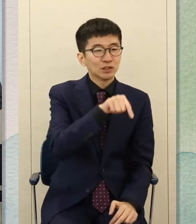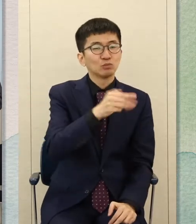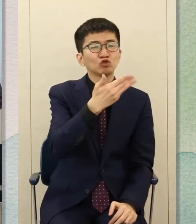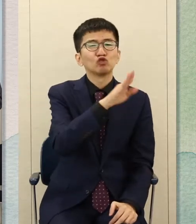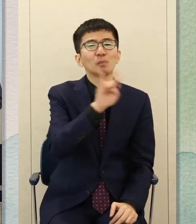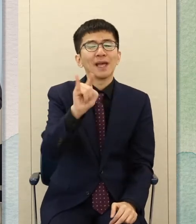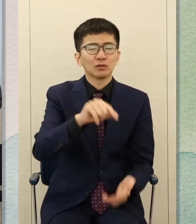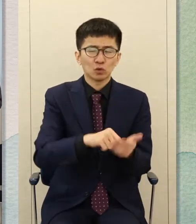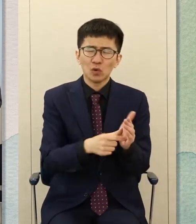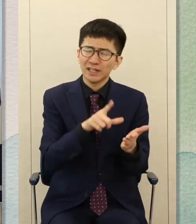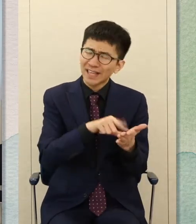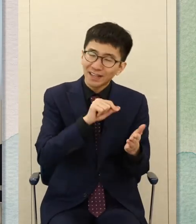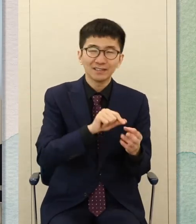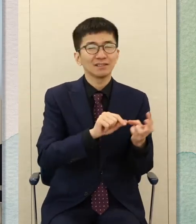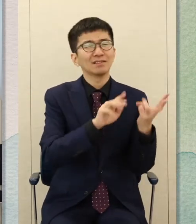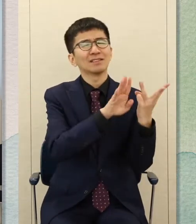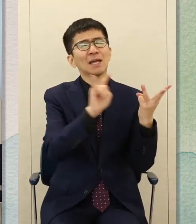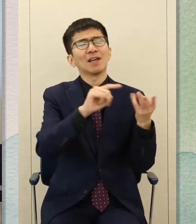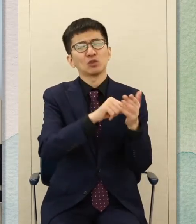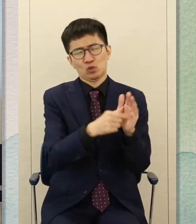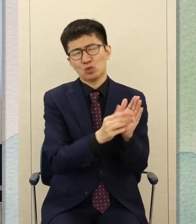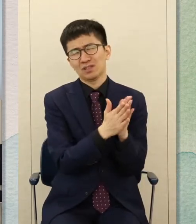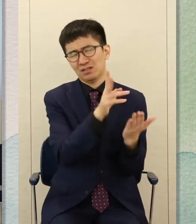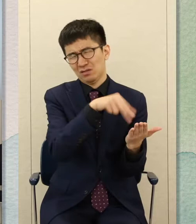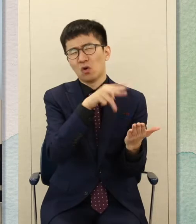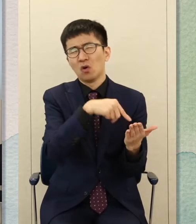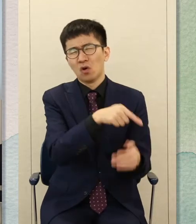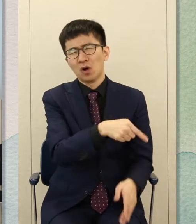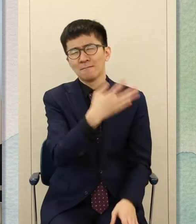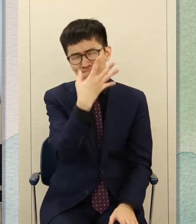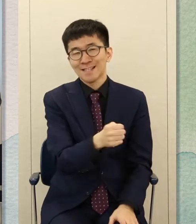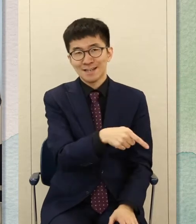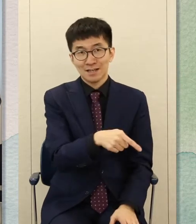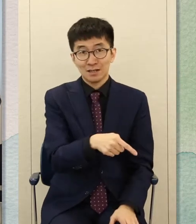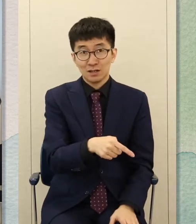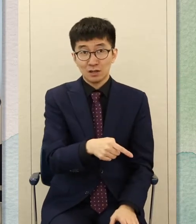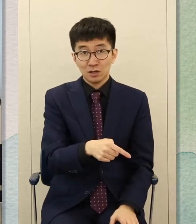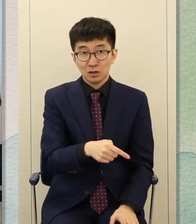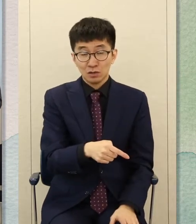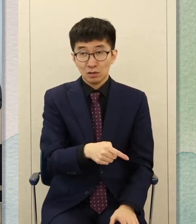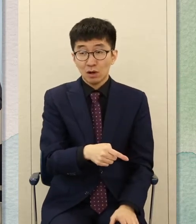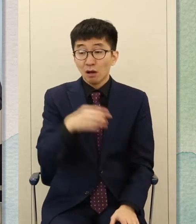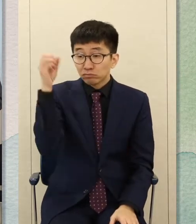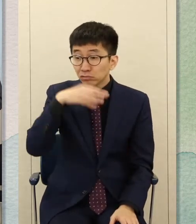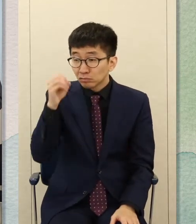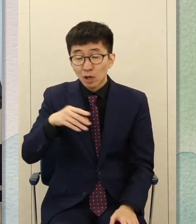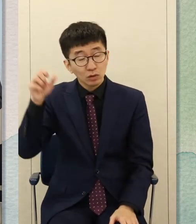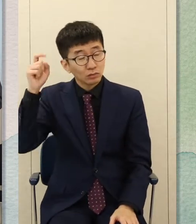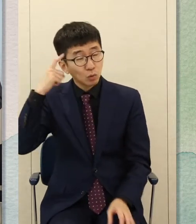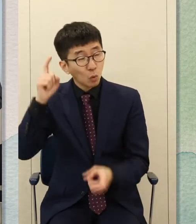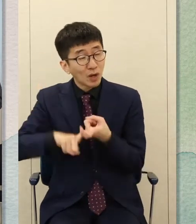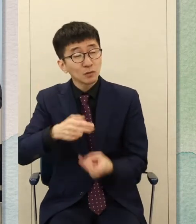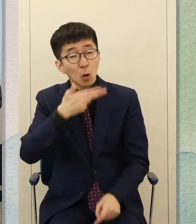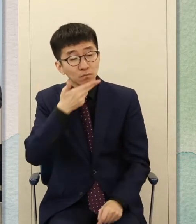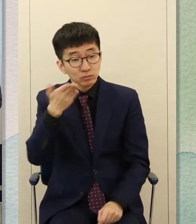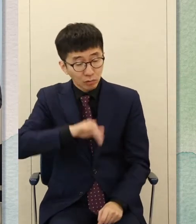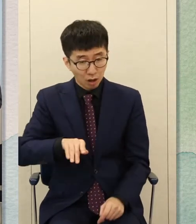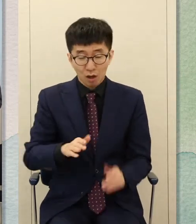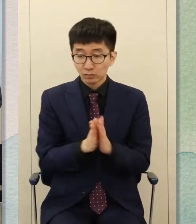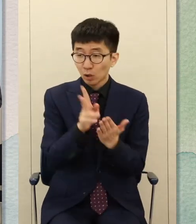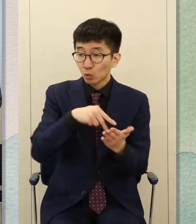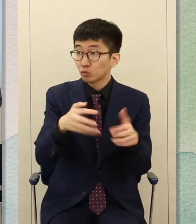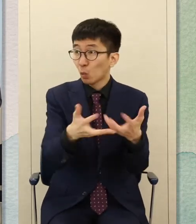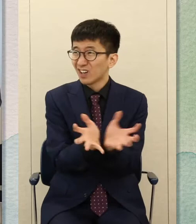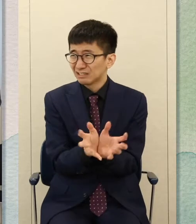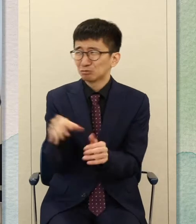책을 많이 읽어요. 예. 그러니까 예, 독서 동아리에 참여시키는 것만으로도 예, 독서율을 끌어올리고